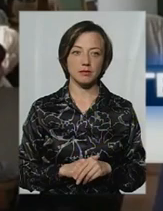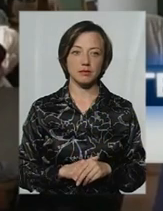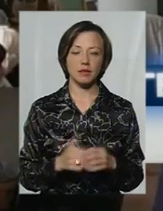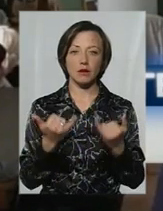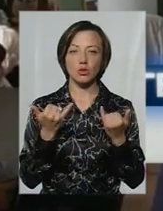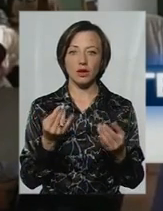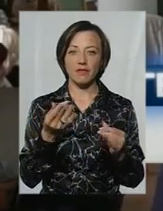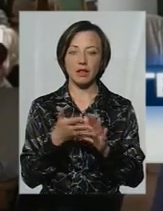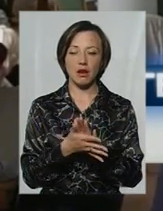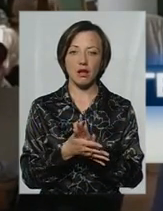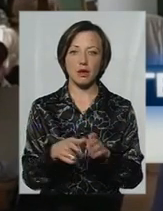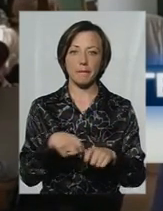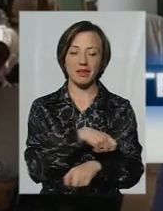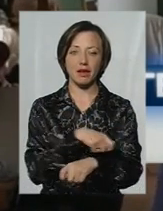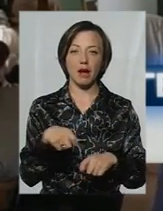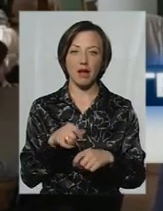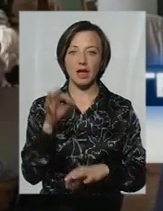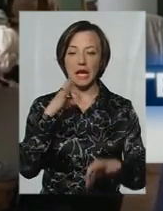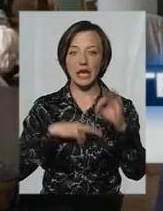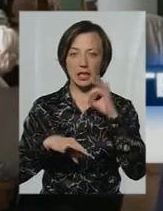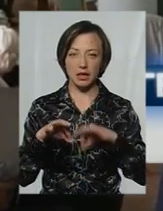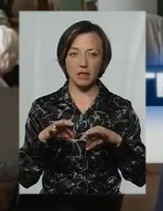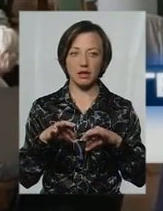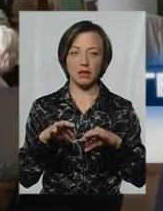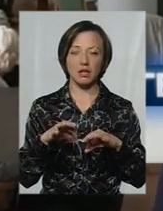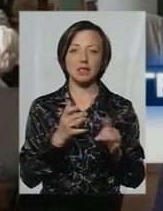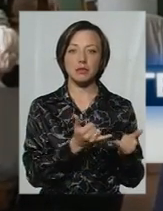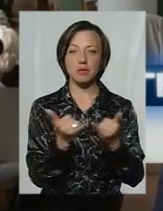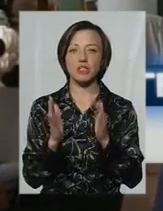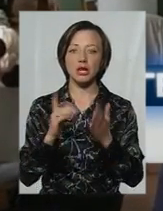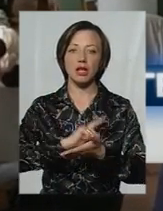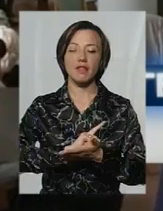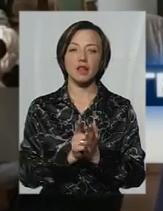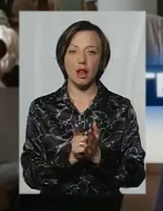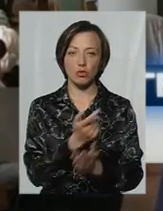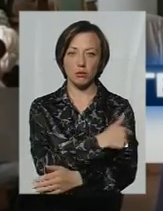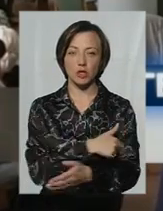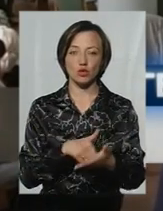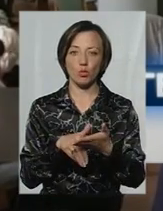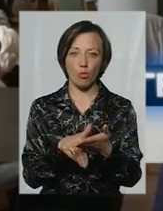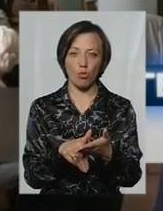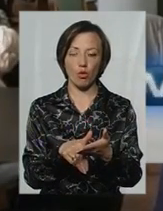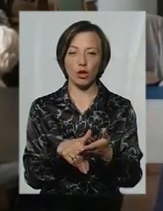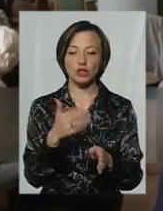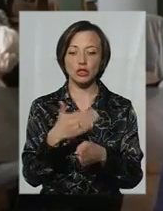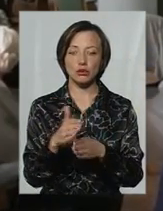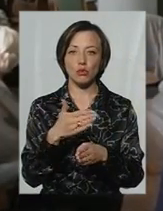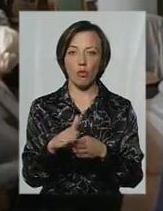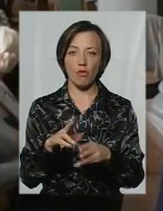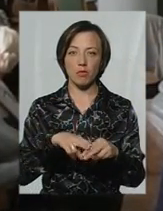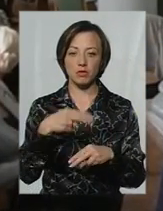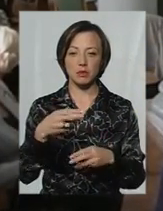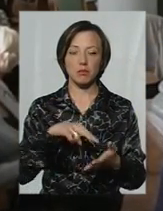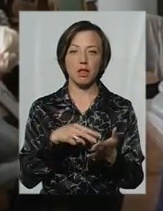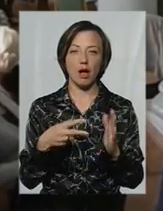витратні матеріали та ліки ми забезпечуємо тільки невідкладну медичну допомогу, частково покриваємо